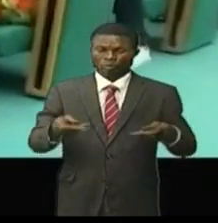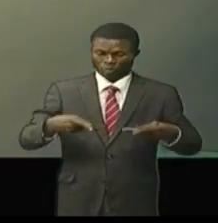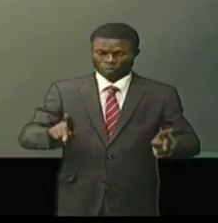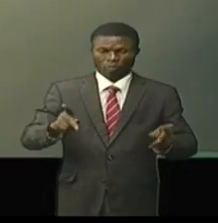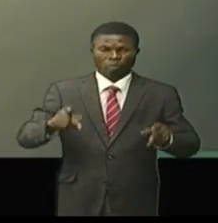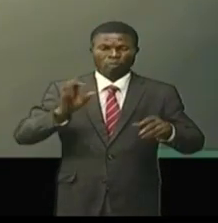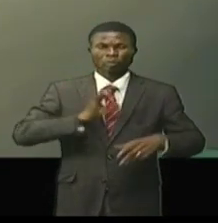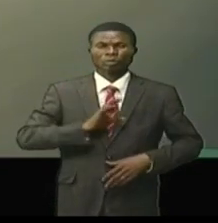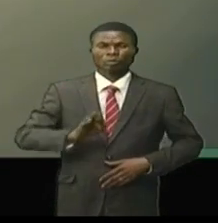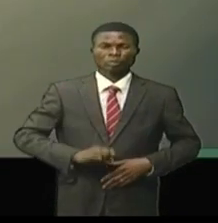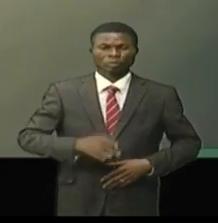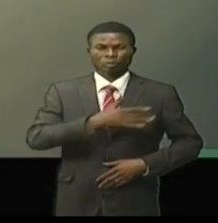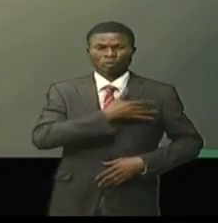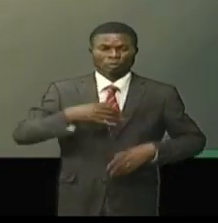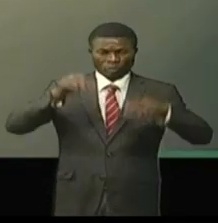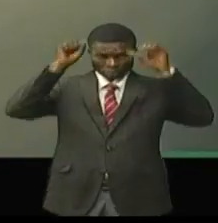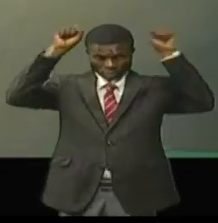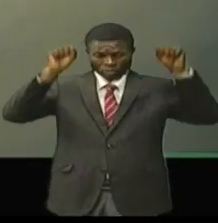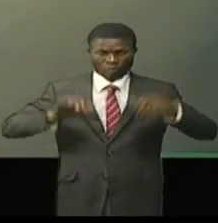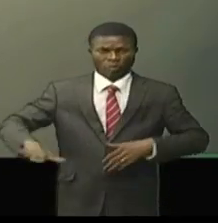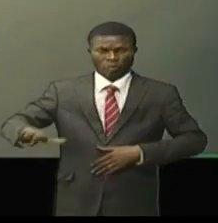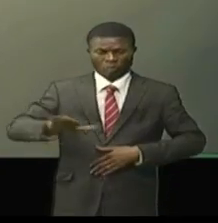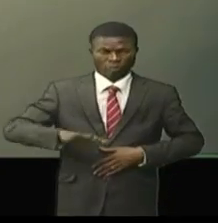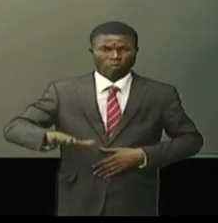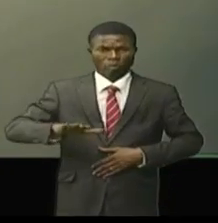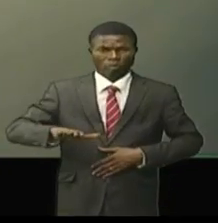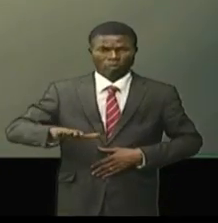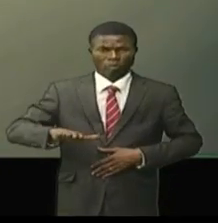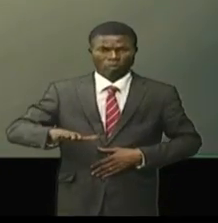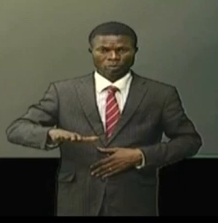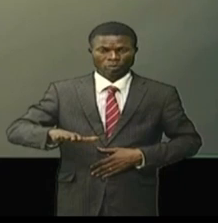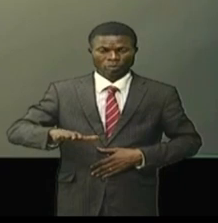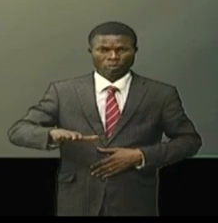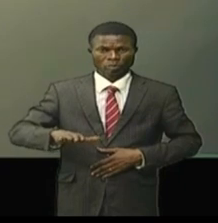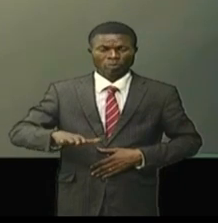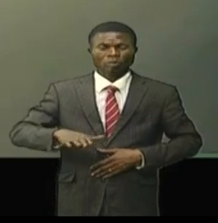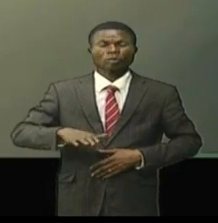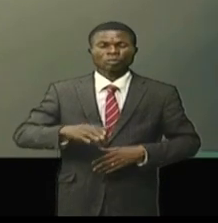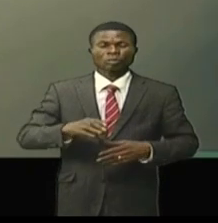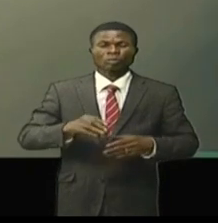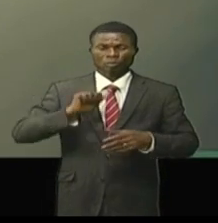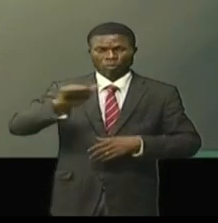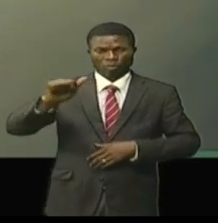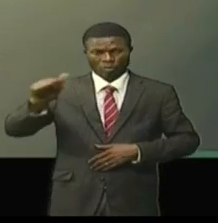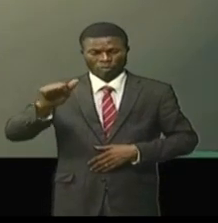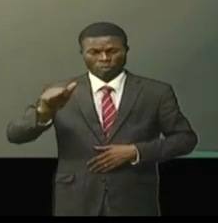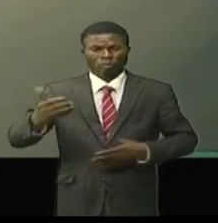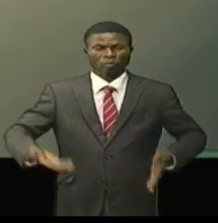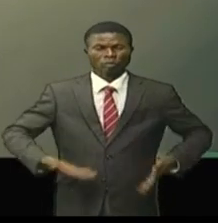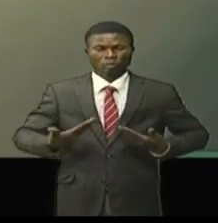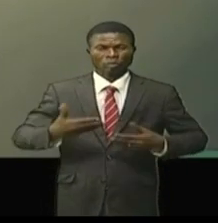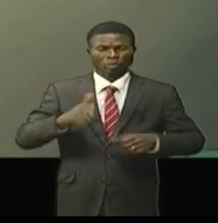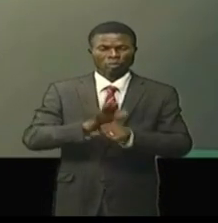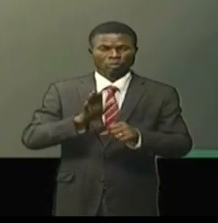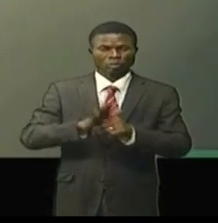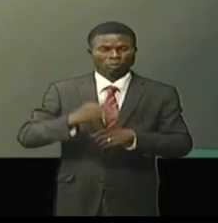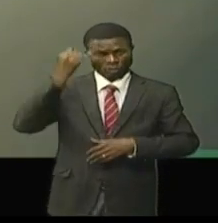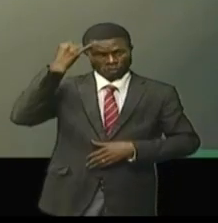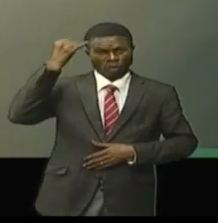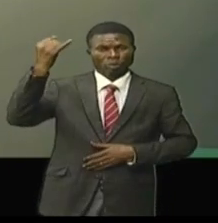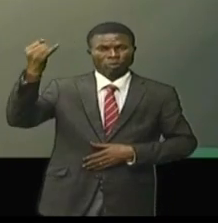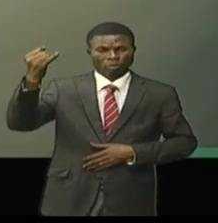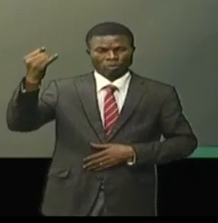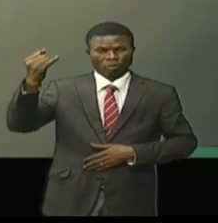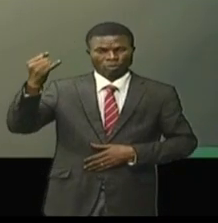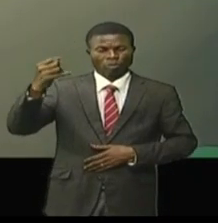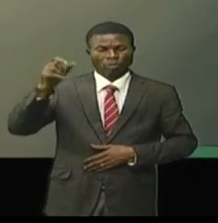l'État. Au nom du président de la République et en au mien propre, je salue l'initiative et je